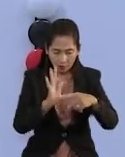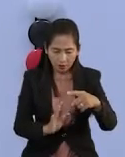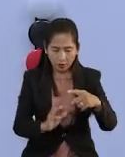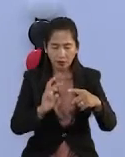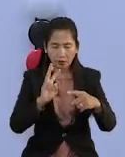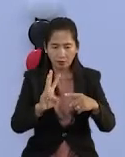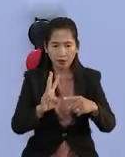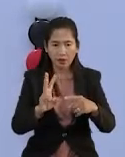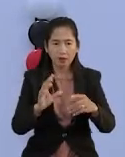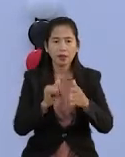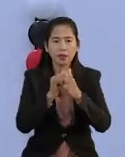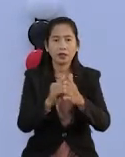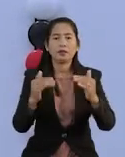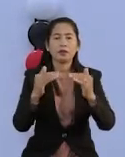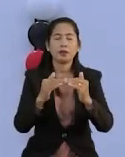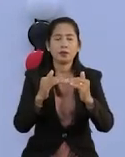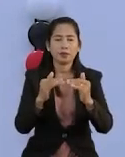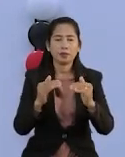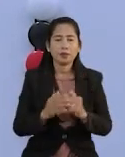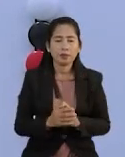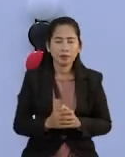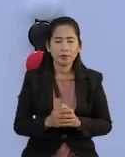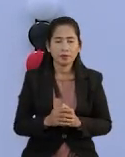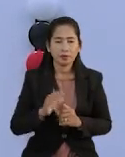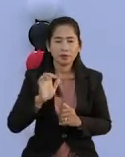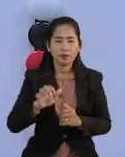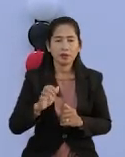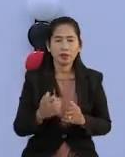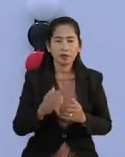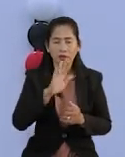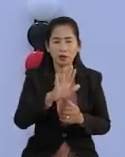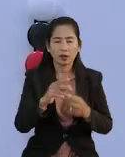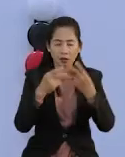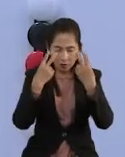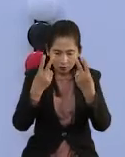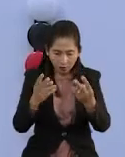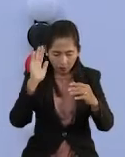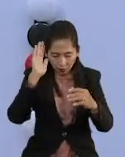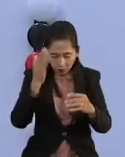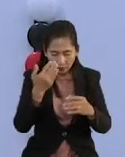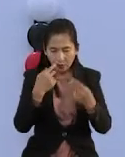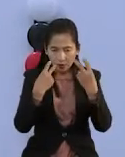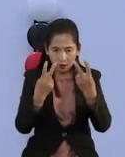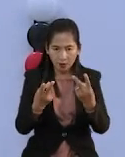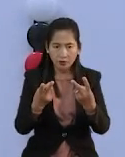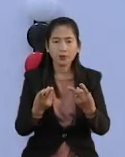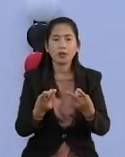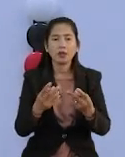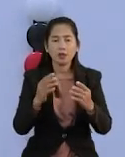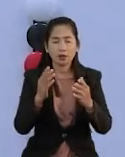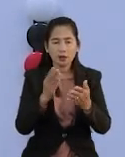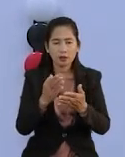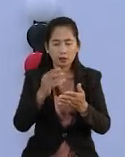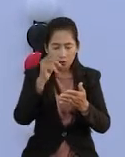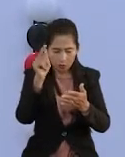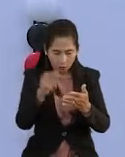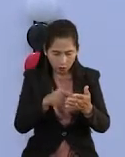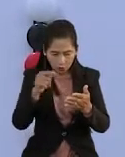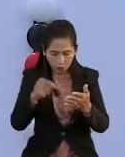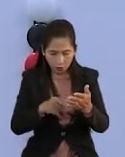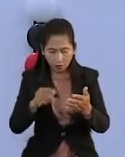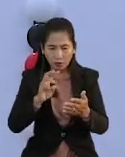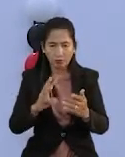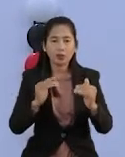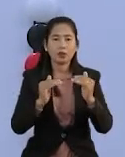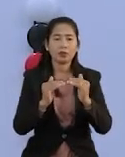nâng cư chia bộ phiệt đáy smile khả chà. Bà con mò xâm lưng là lờ rút con nâng khơi tham chùm này châu tiếng bay chùm